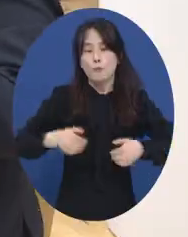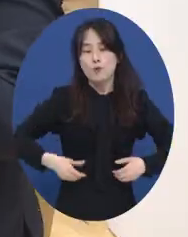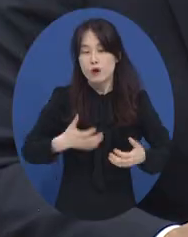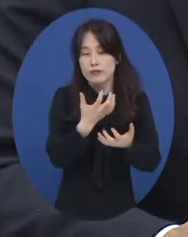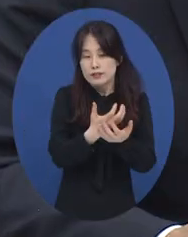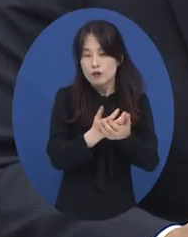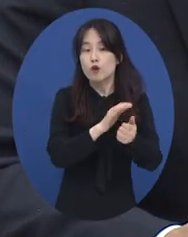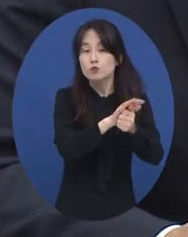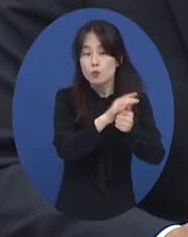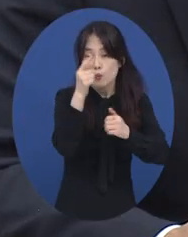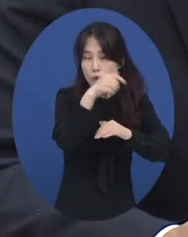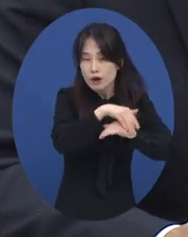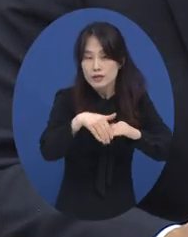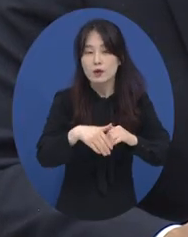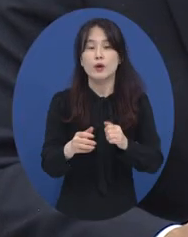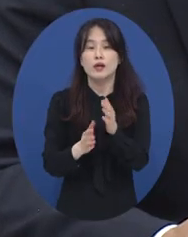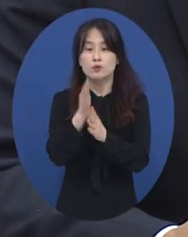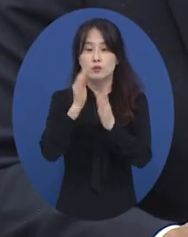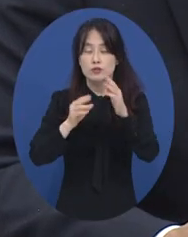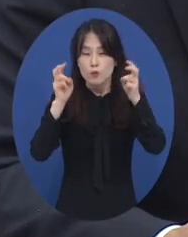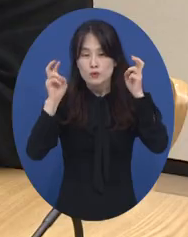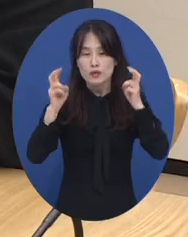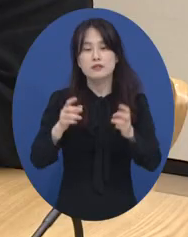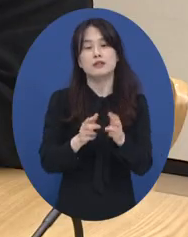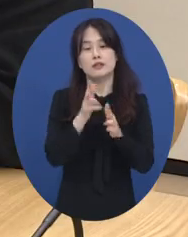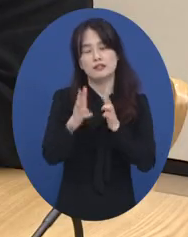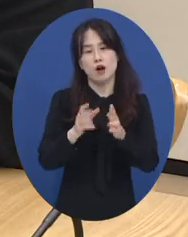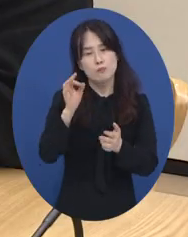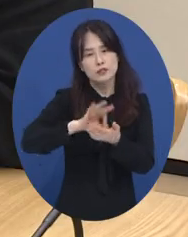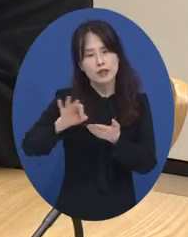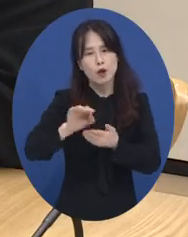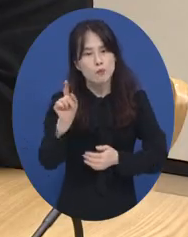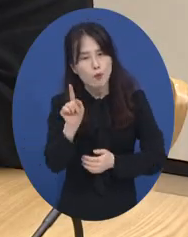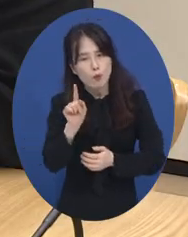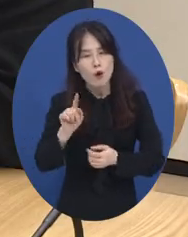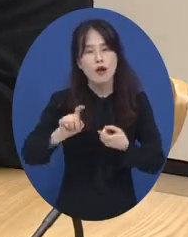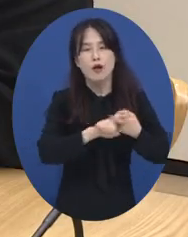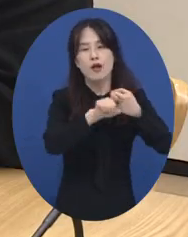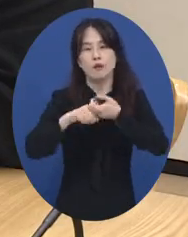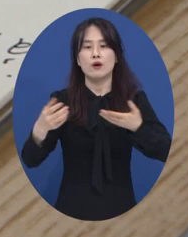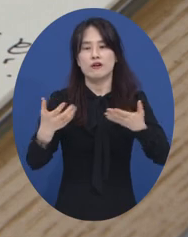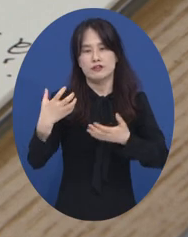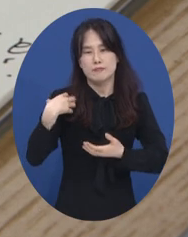필요한 행정적 지원에 힘쓰고 경기도시공사는 사업 시행과 사업비 부담 등